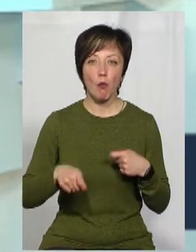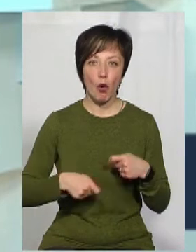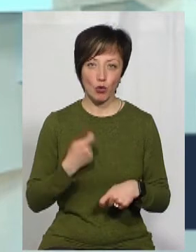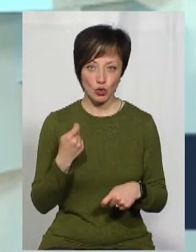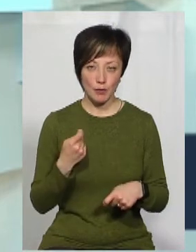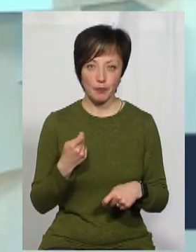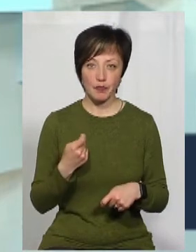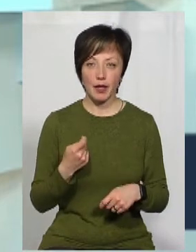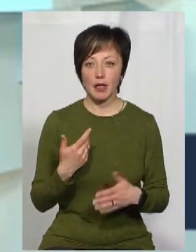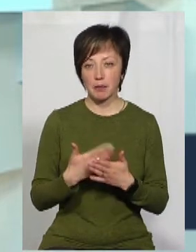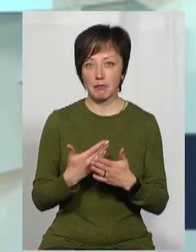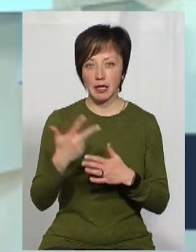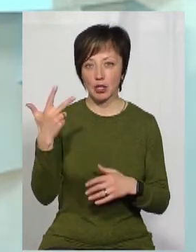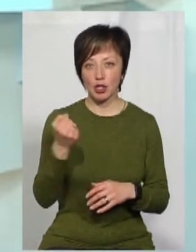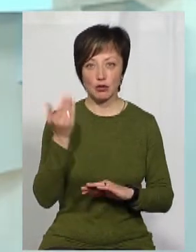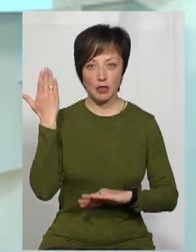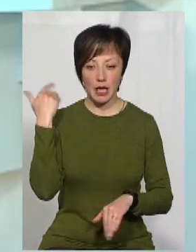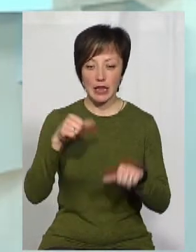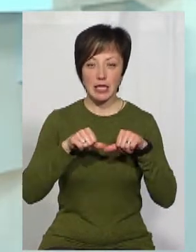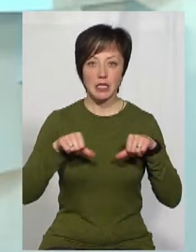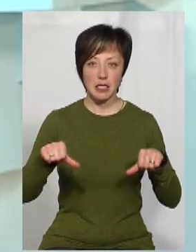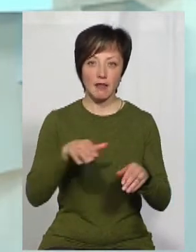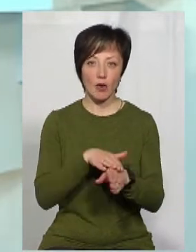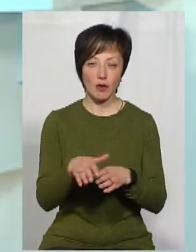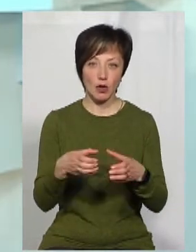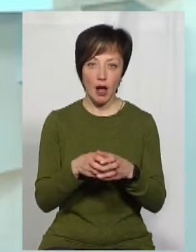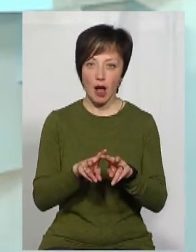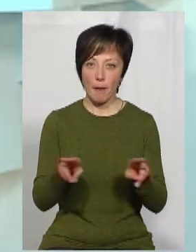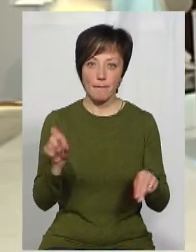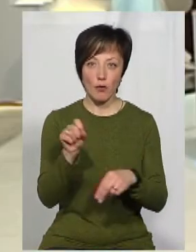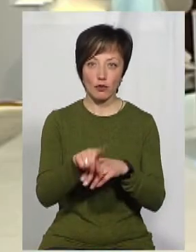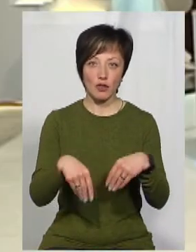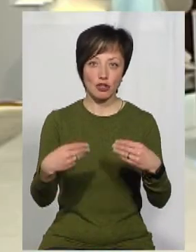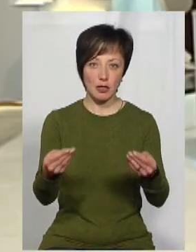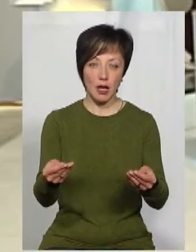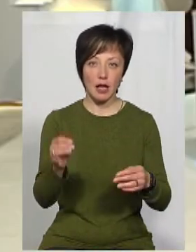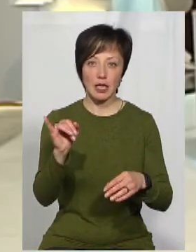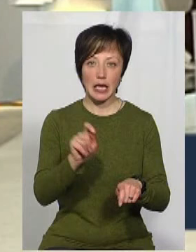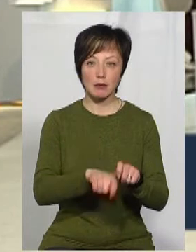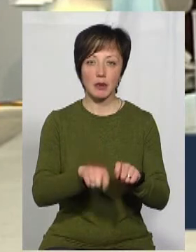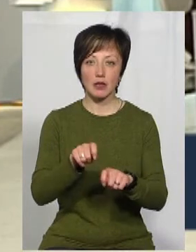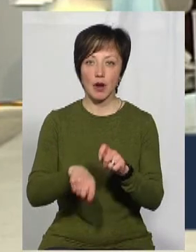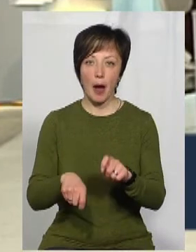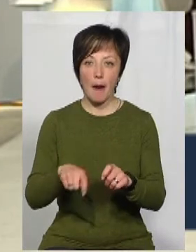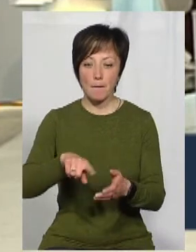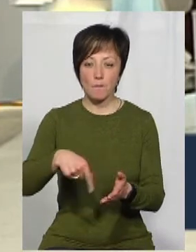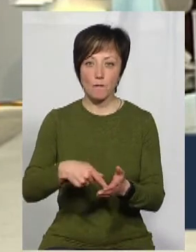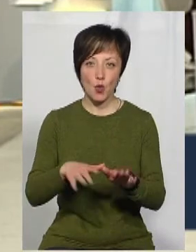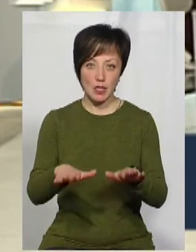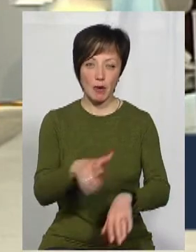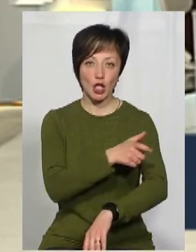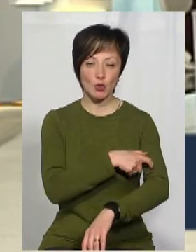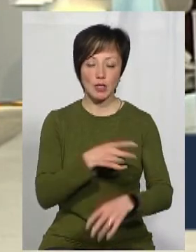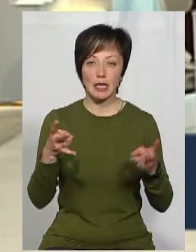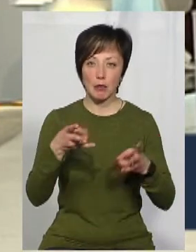правопорушення. Тижнів три тому ми на засіданні виконавчого комітету такі самі повноваження дали і інспекторам муніципальної дружини. Але